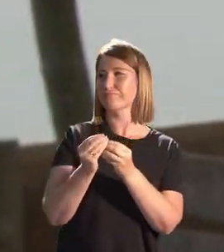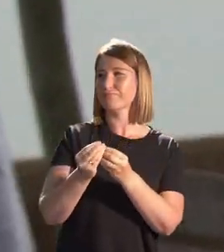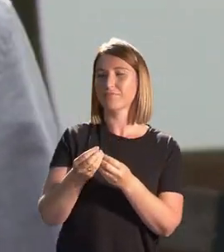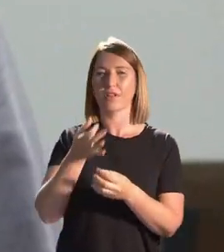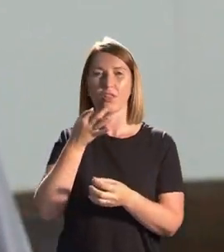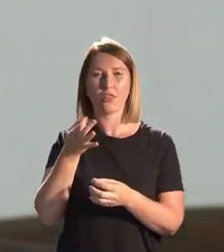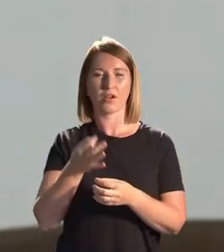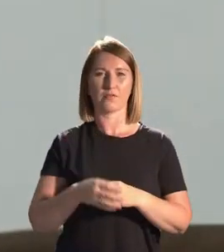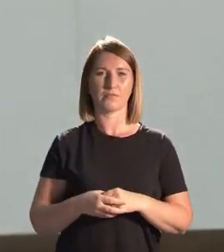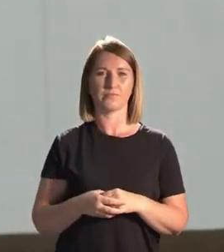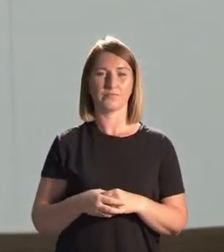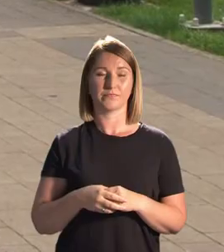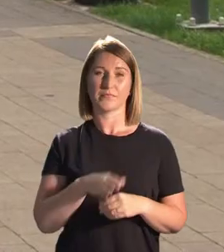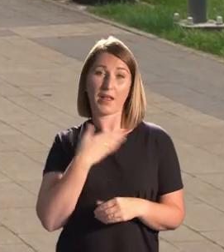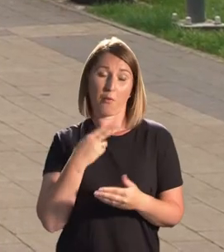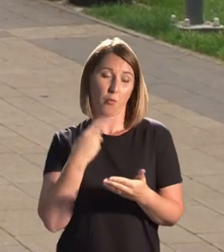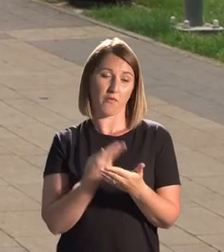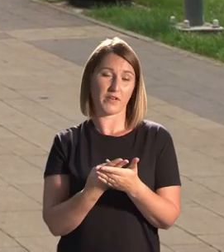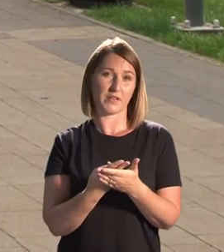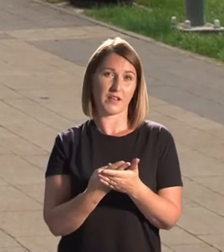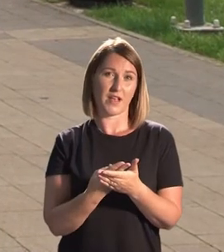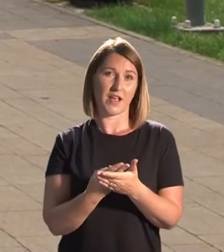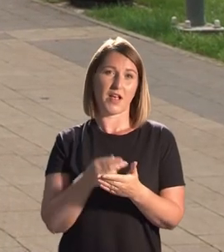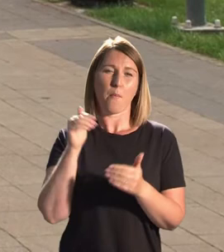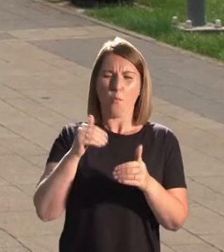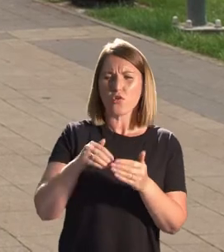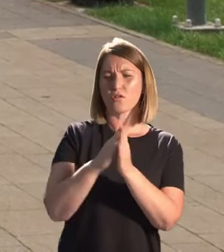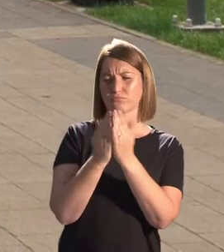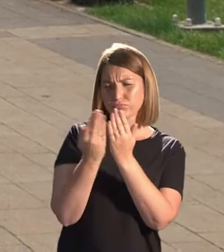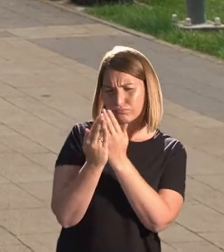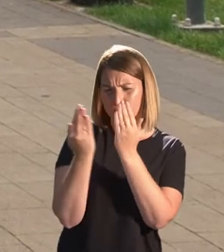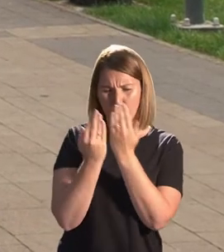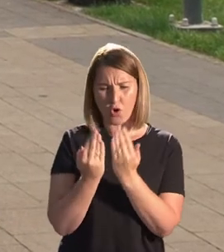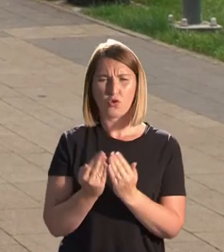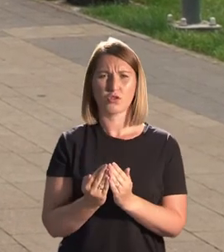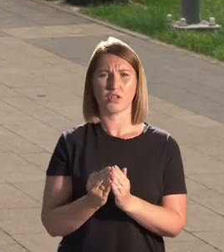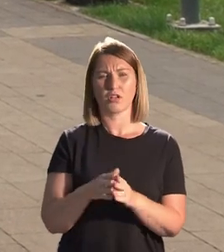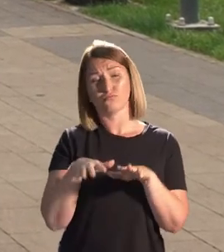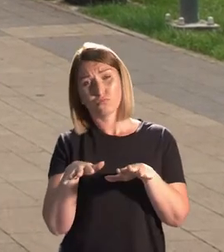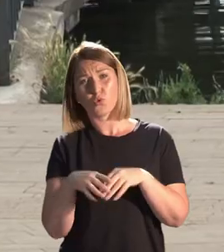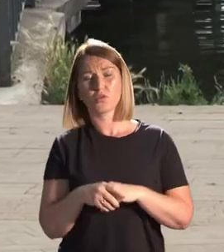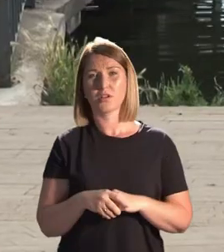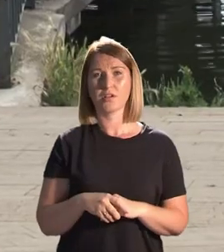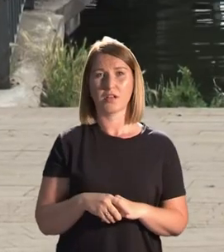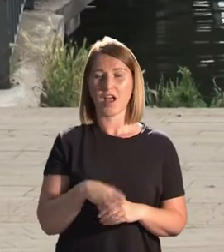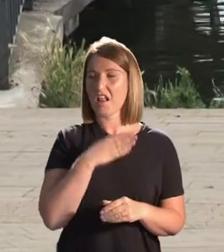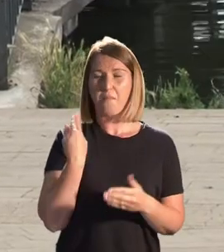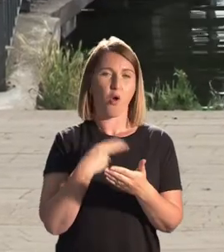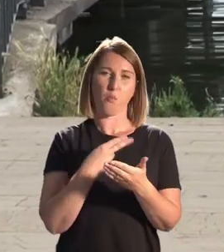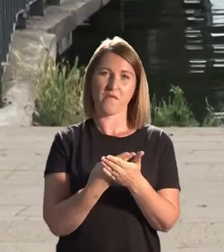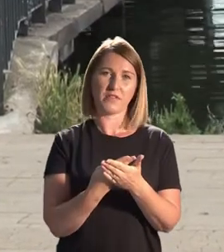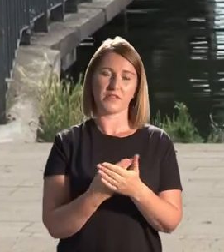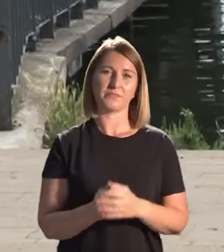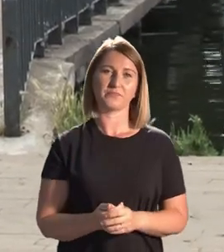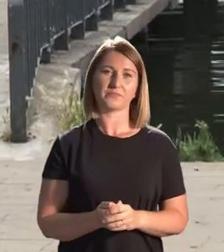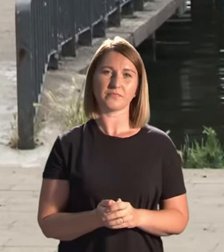sens. Nie ma odpowiedzi. Nawet czytając książki, no różne, bo nie ma konkretnych odpowiedzi,